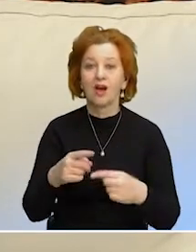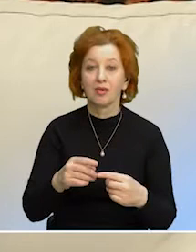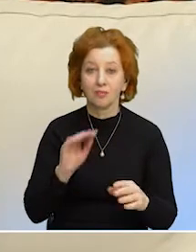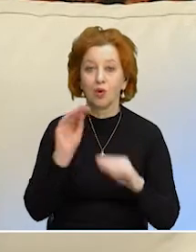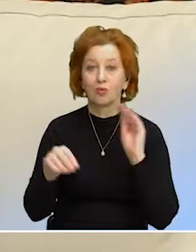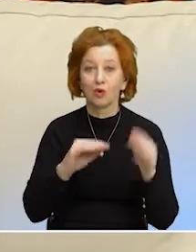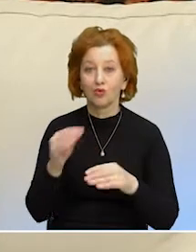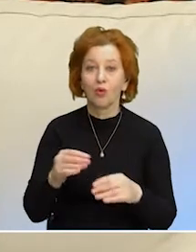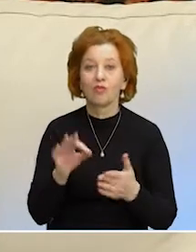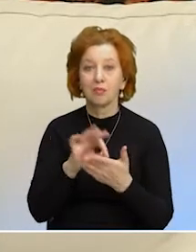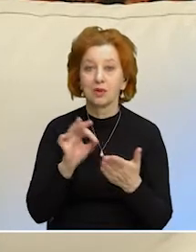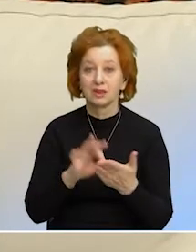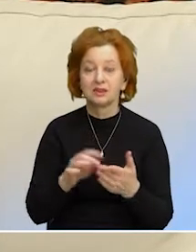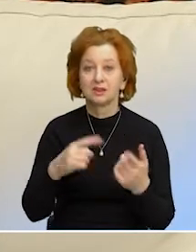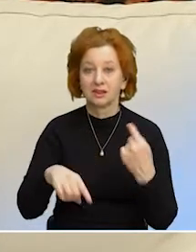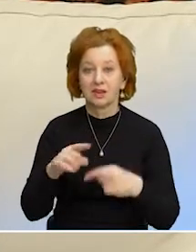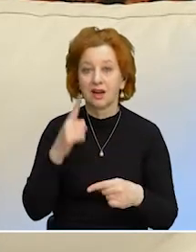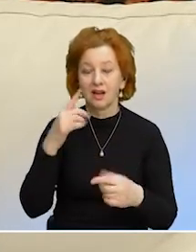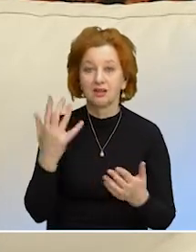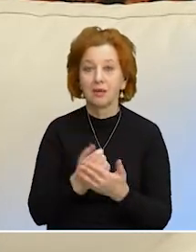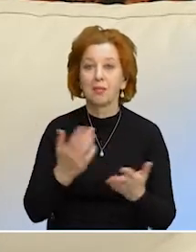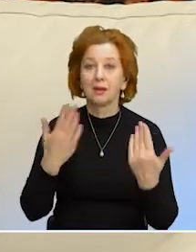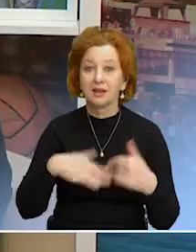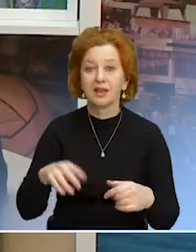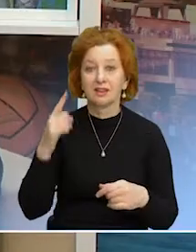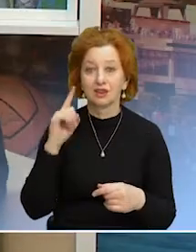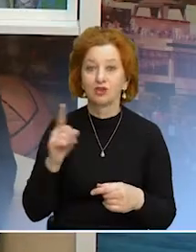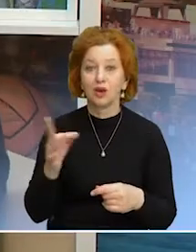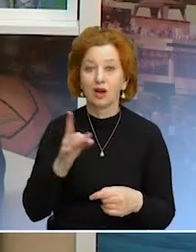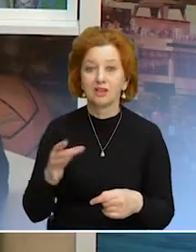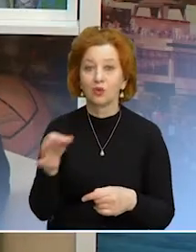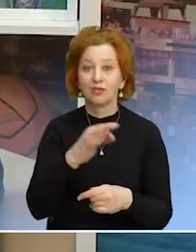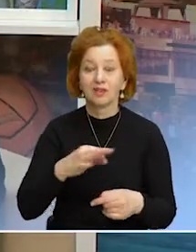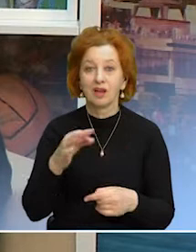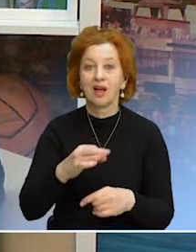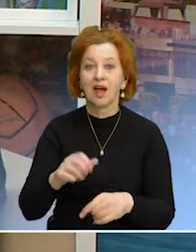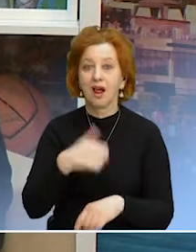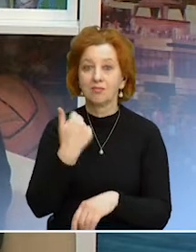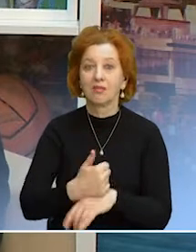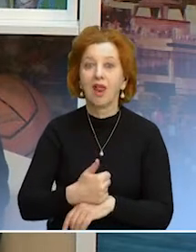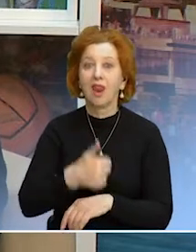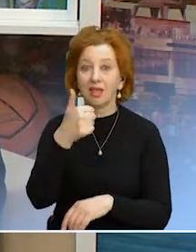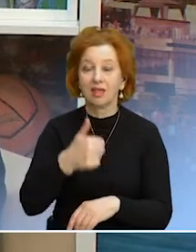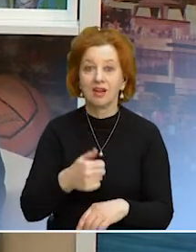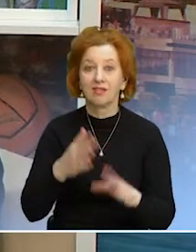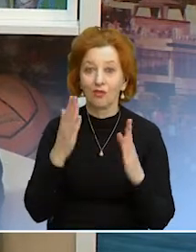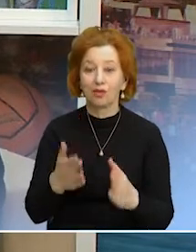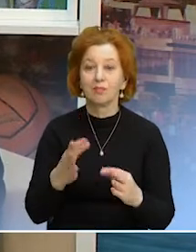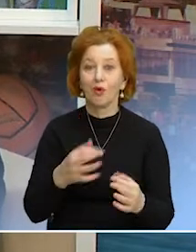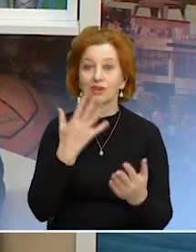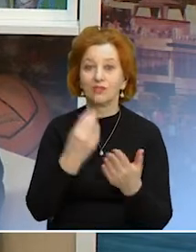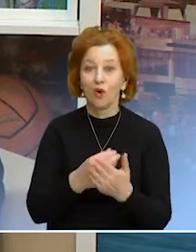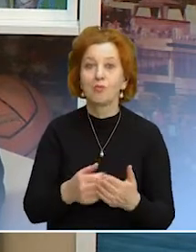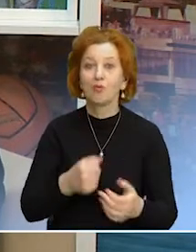лифтовое оборудование, которое, в принципе, у нас работает очень неплохо. Как приятно слышать, что Ростовская область лидер. Вот какой бы гость к нам там ни пришел, каждый